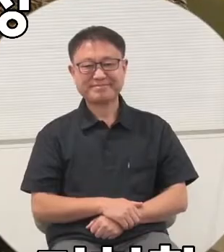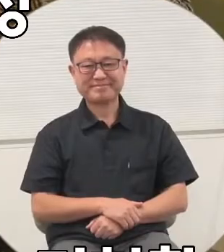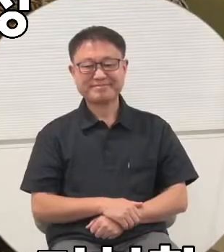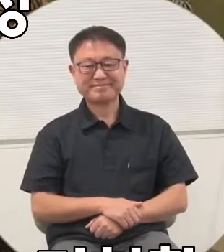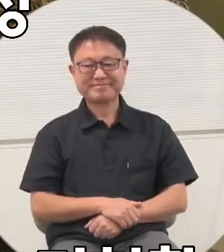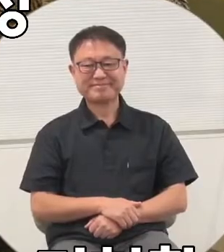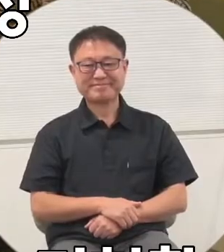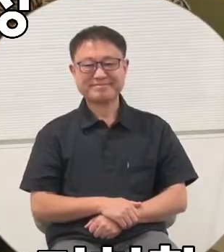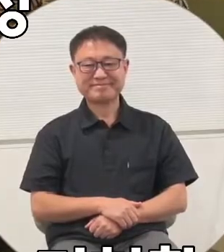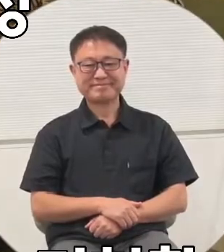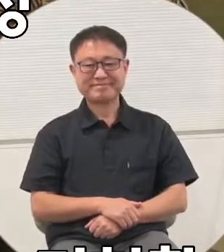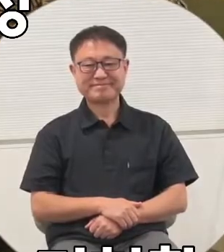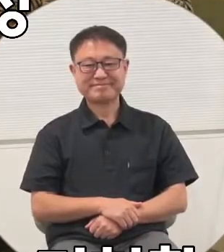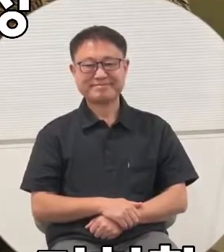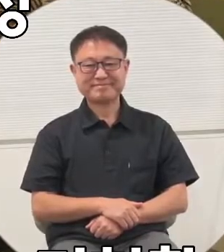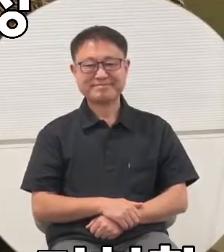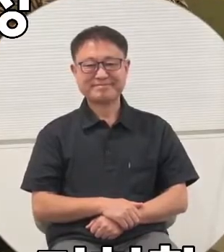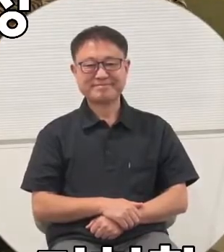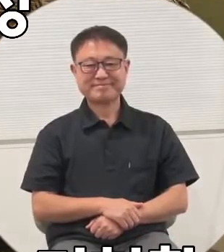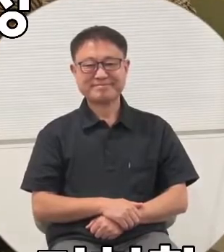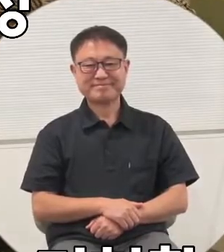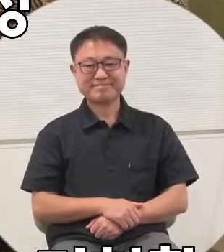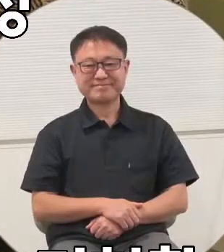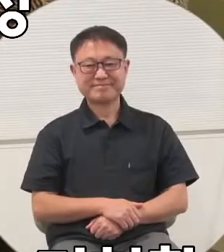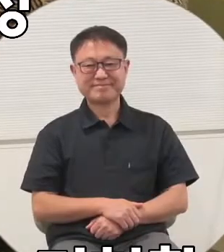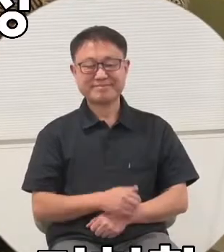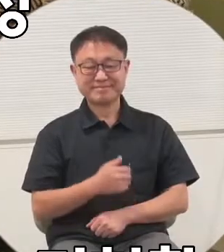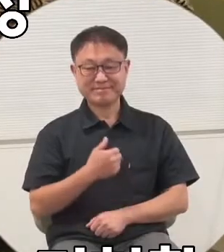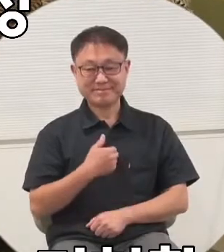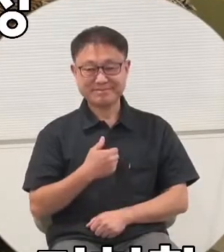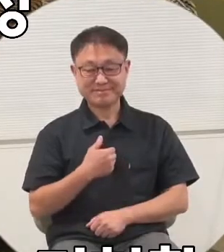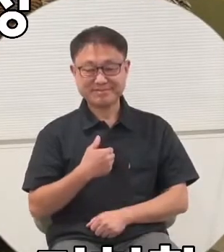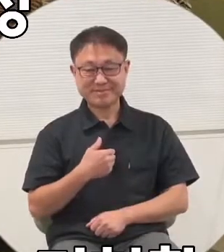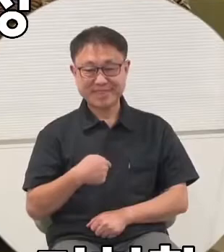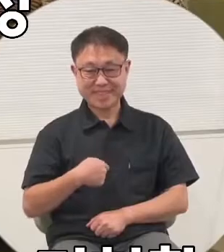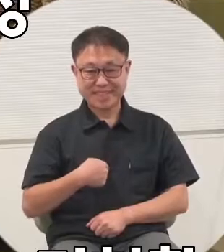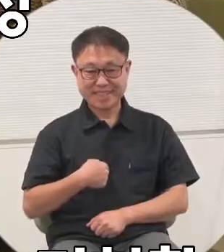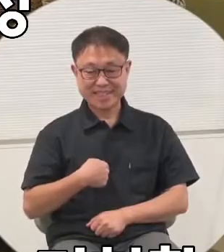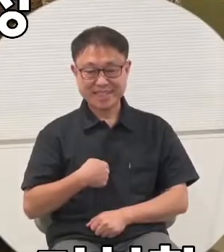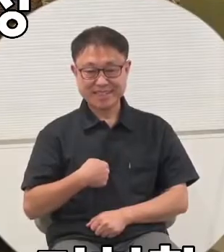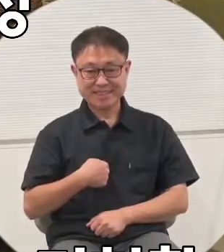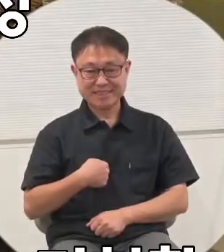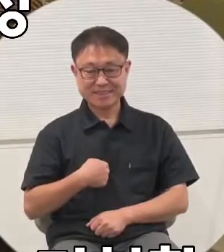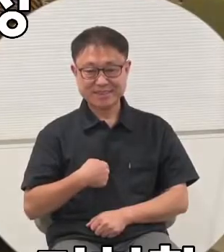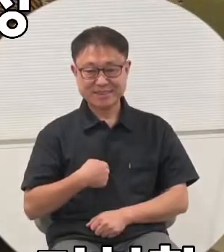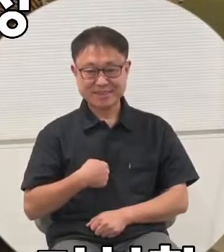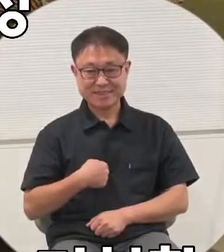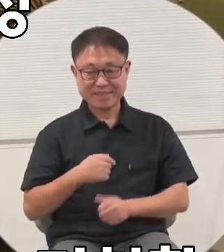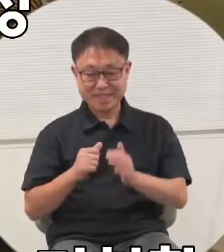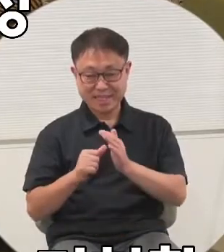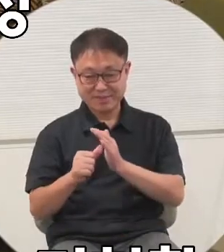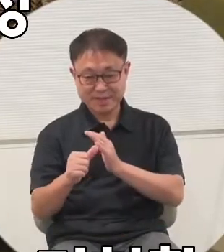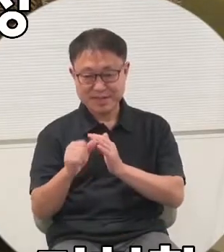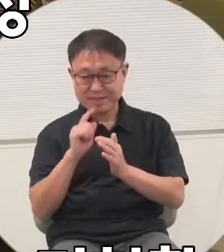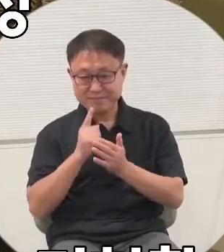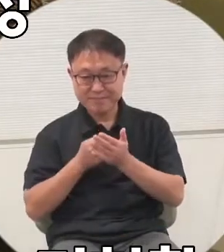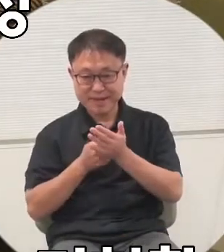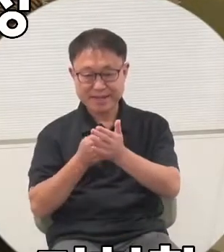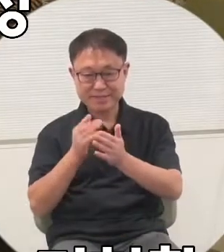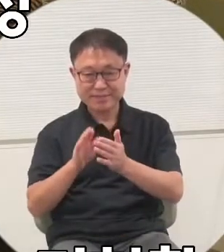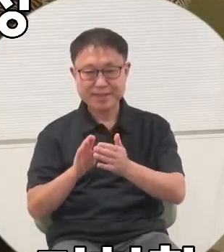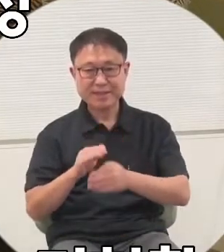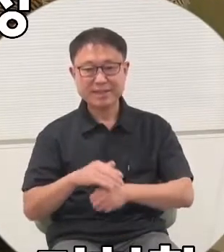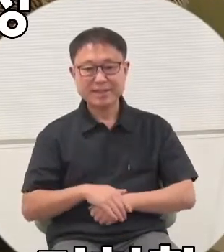훈훈하다. 역시 역시. 네. 저희 사실은 제가 네. 이렇게 같이 대표님이랑 뵙고 그랬지만 사실은